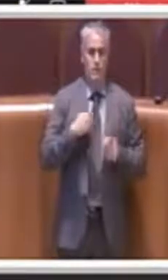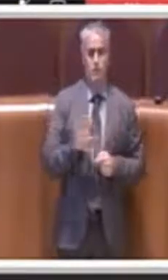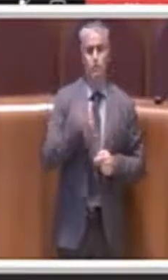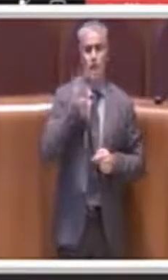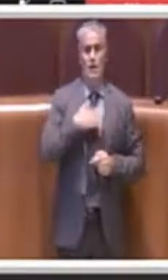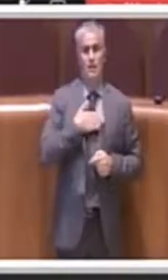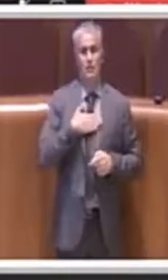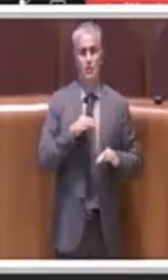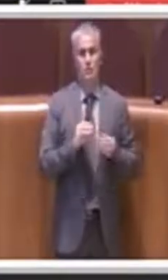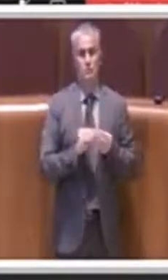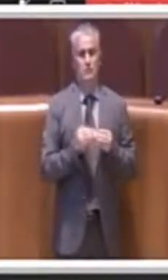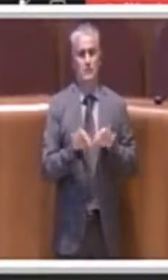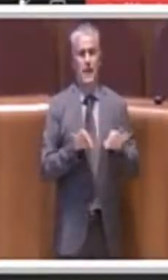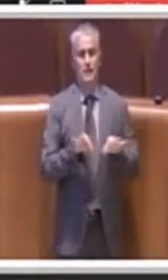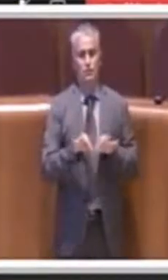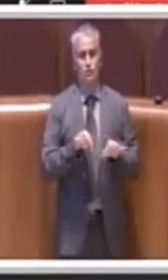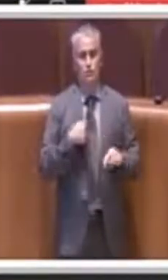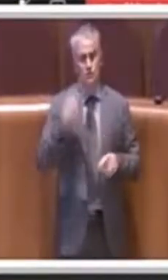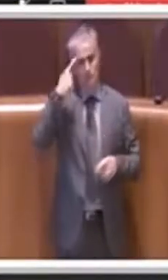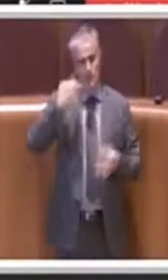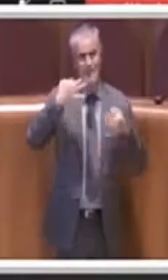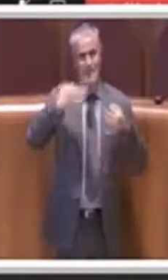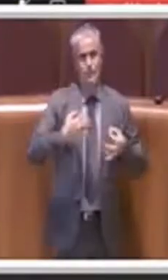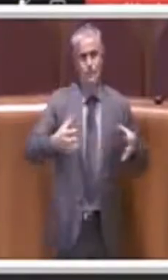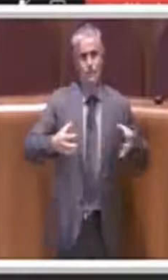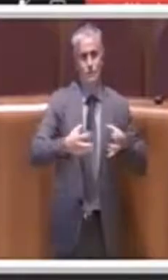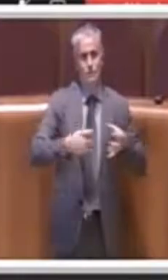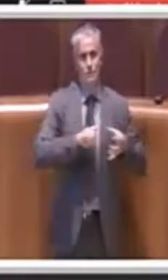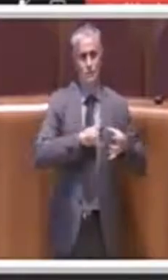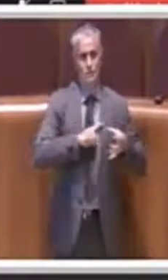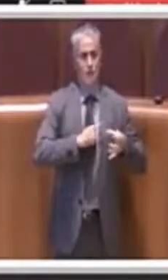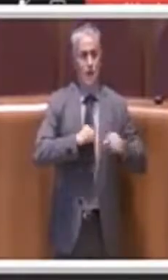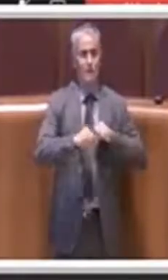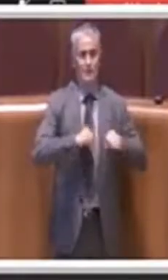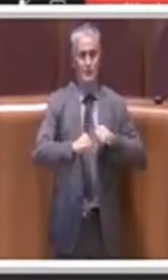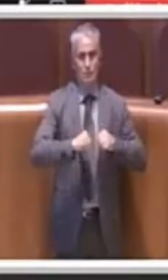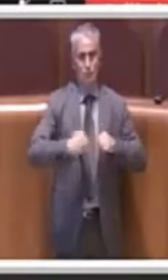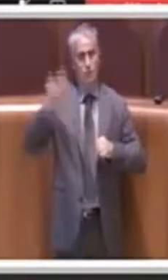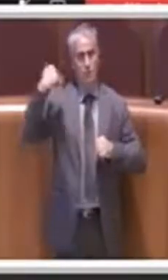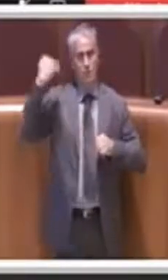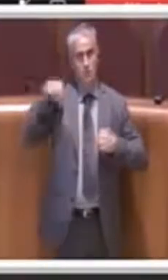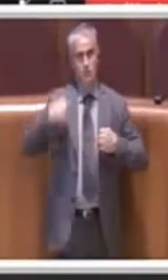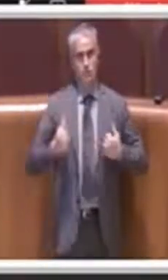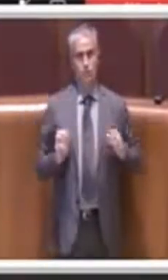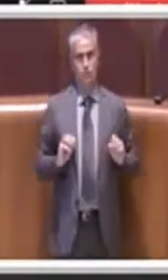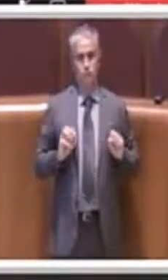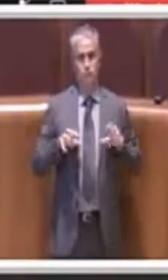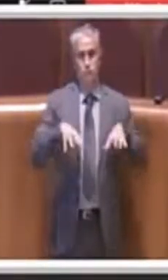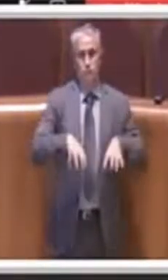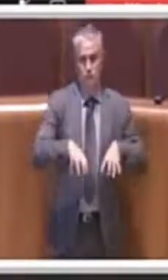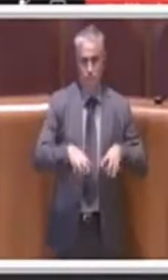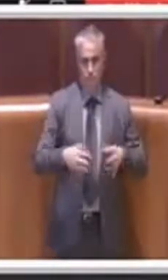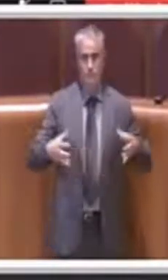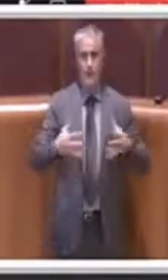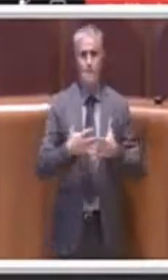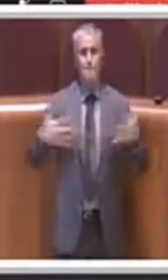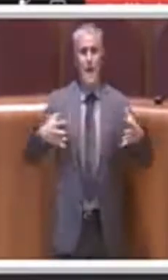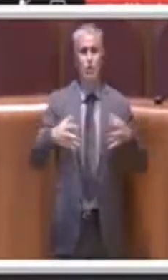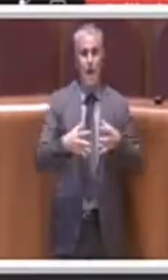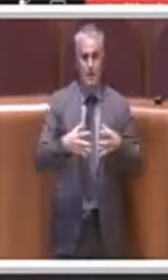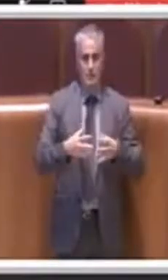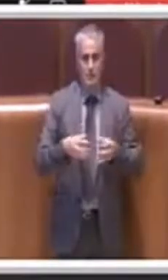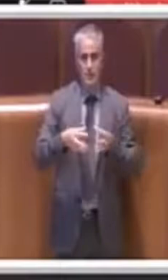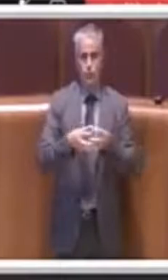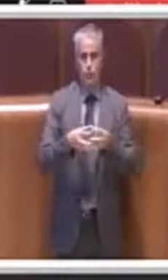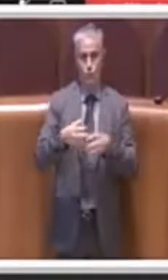abbiamo deciso come amministrazione quando ci siamo insediati, quindi poi come maggioranza e come gruppo capitolino, anche attraverso gli